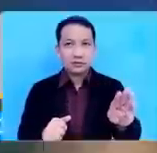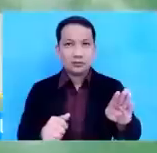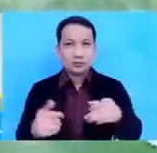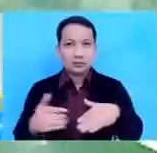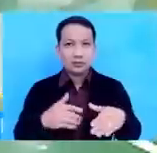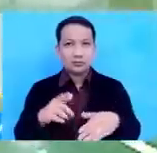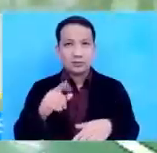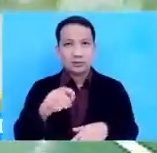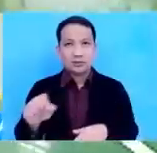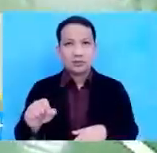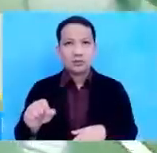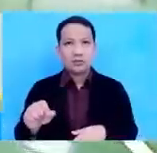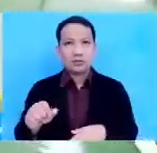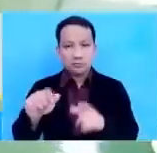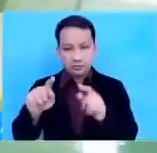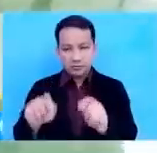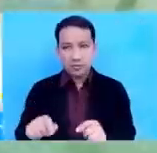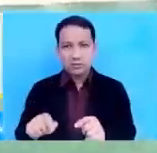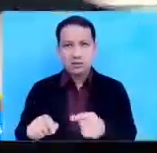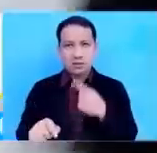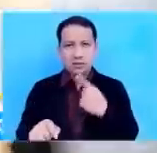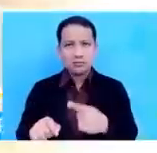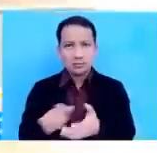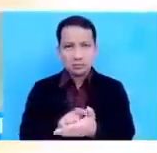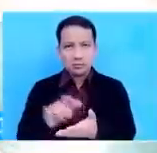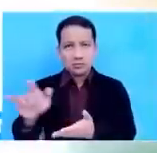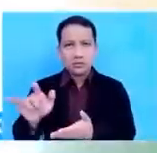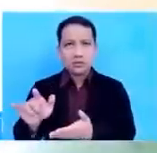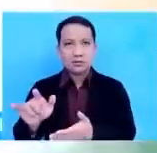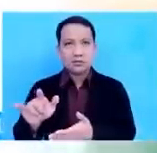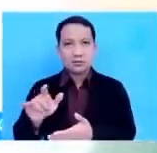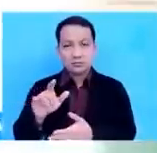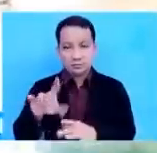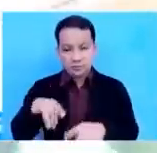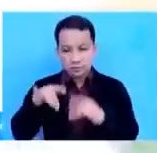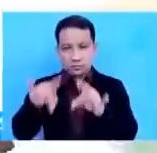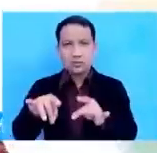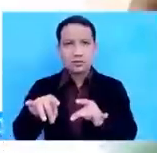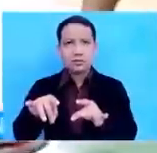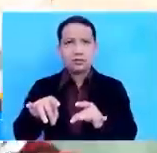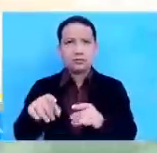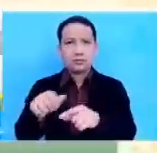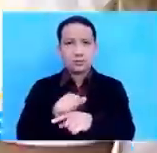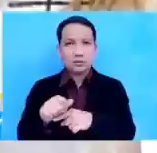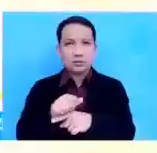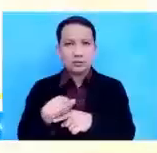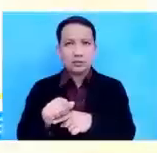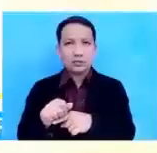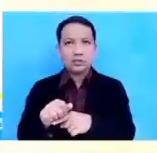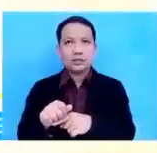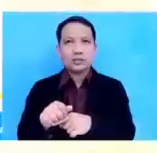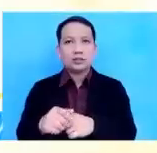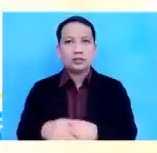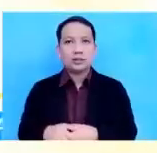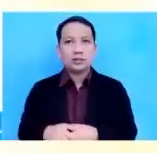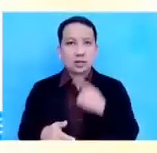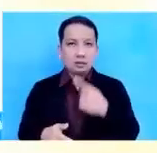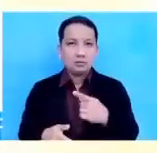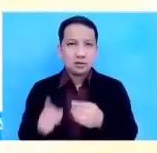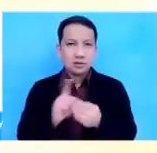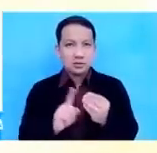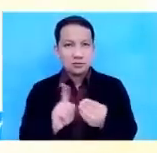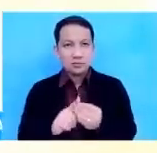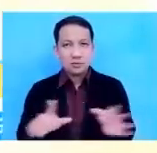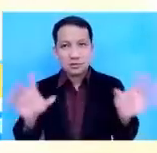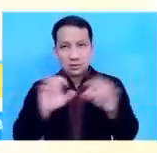Tamaraws. Sa Sabado naman, lilipad ang koponan pa Melbourne, Australia para sa training camp. Kamakailan lang,